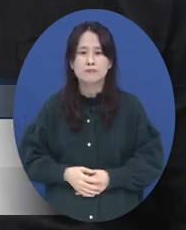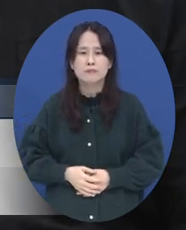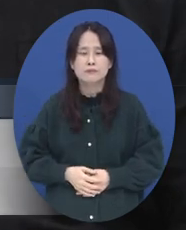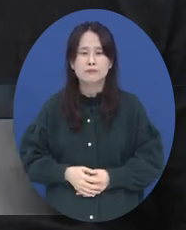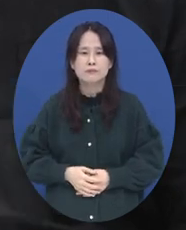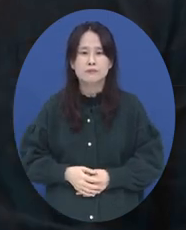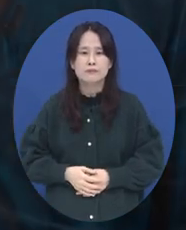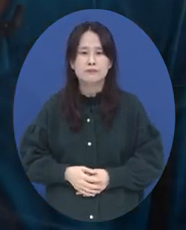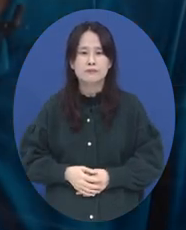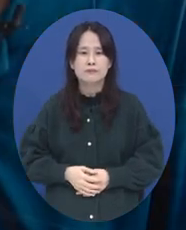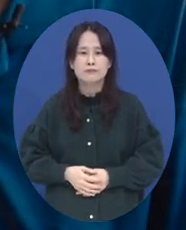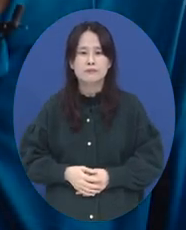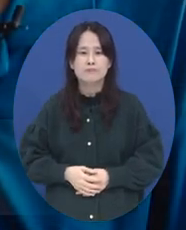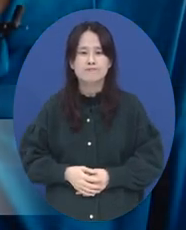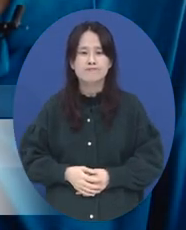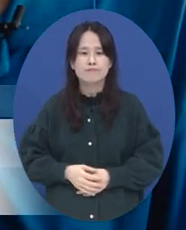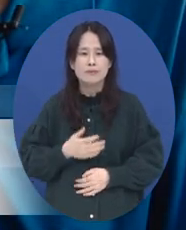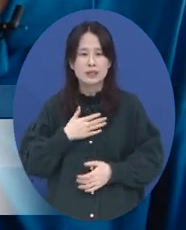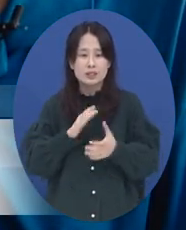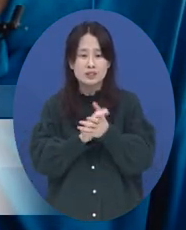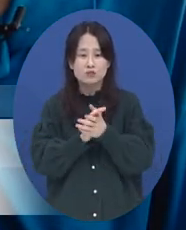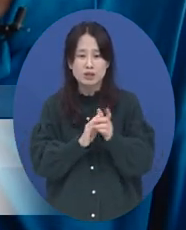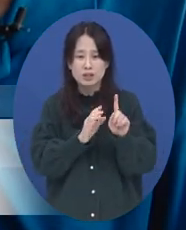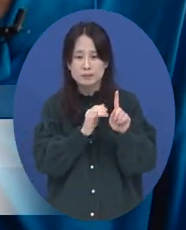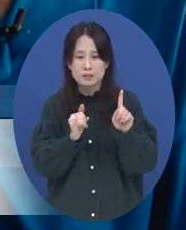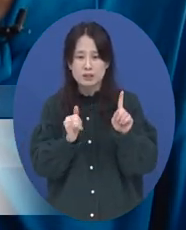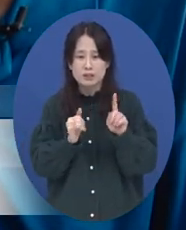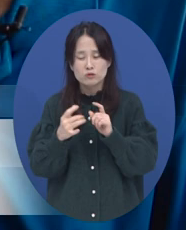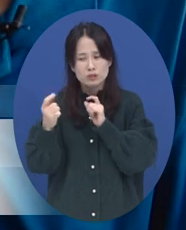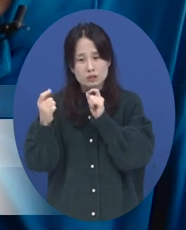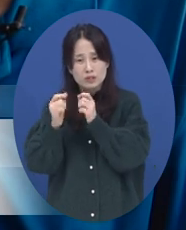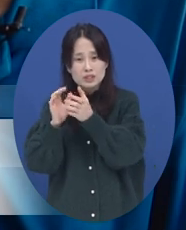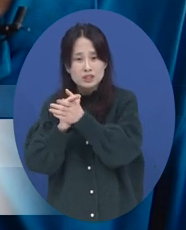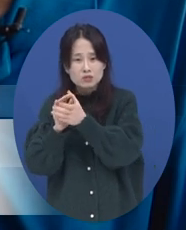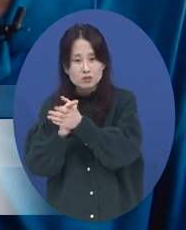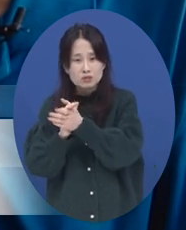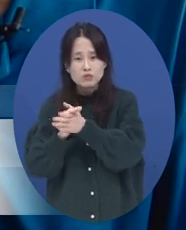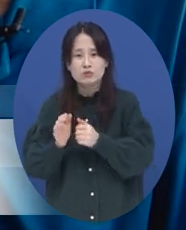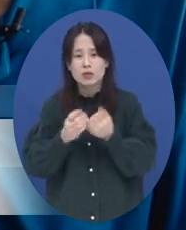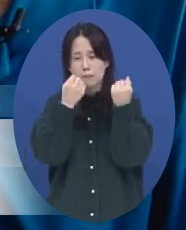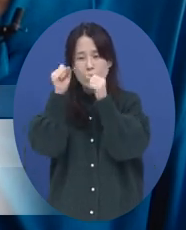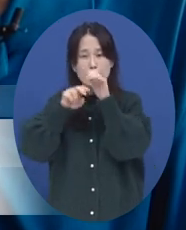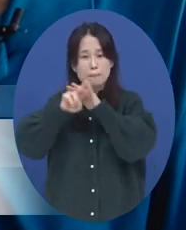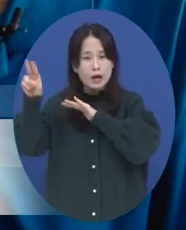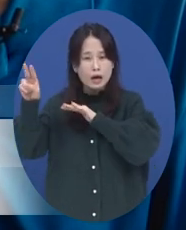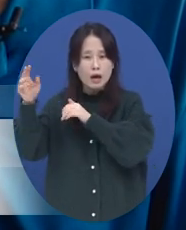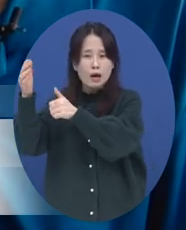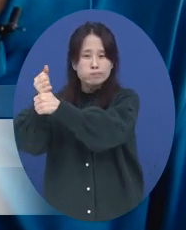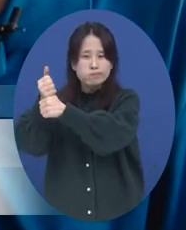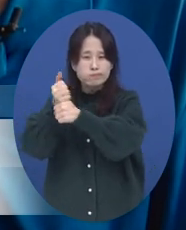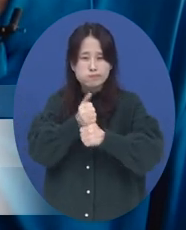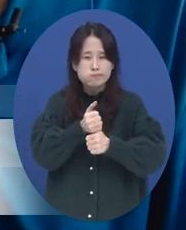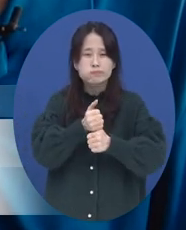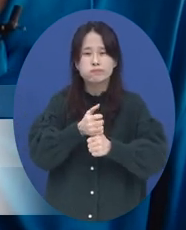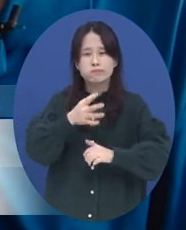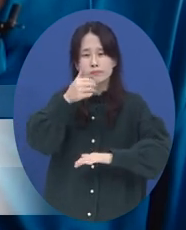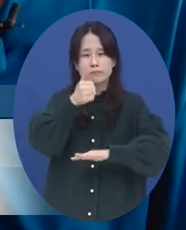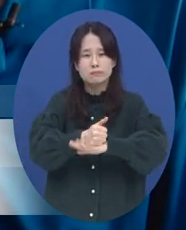힘들었던 그런 기억밖에는. 그래가지고 내 친구도 하나 아주 참 친하던 친구인데